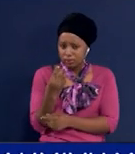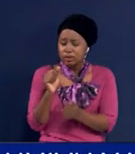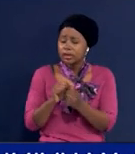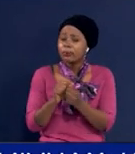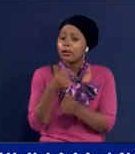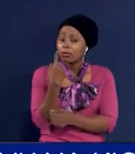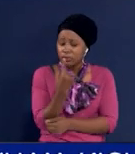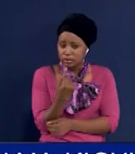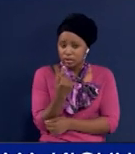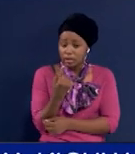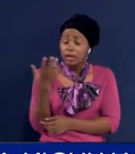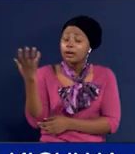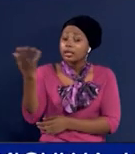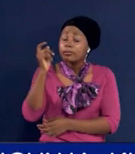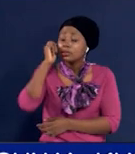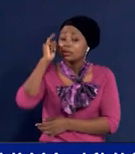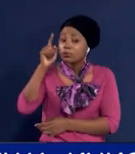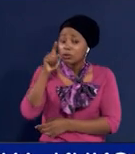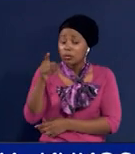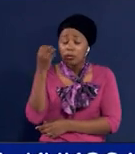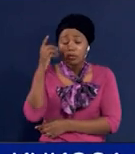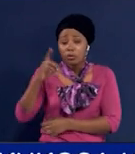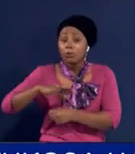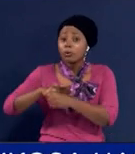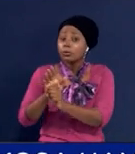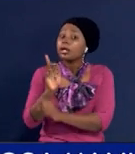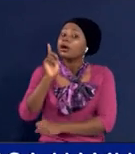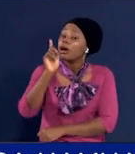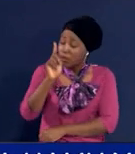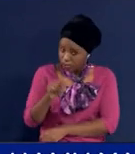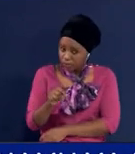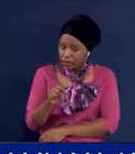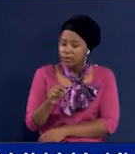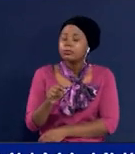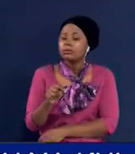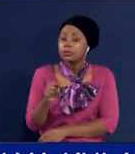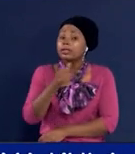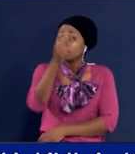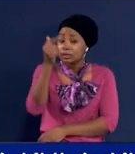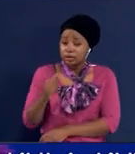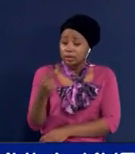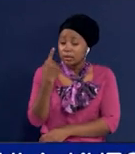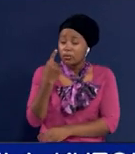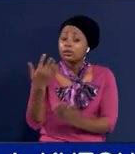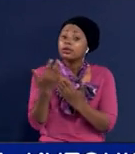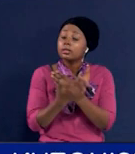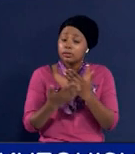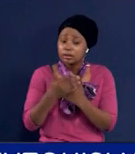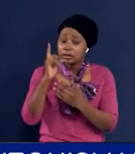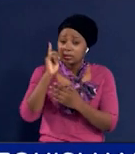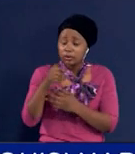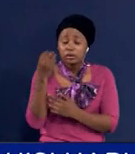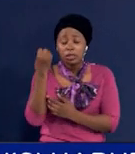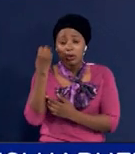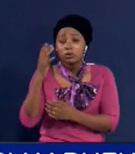kwanza, jamii itambue kwamba huu ugonjwa wa corona upo na Tanzania ni miongoni mwa nchi zenye wagonjwa